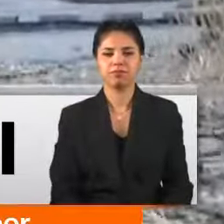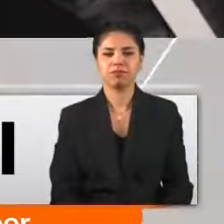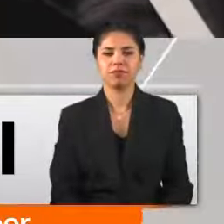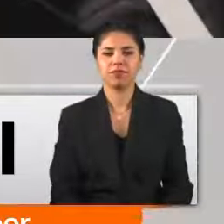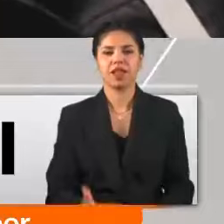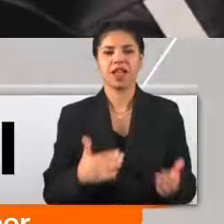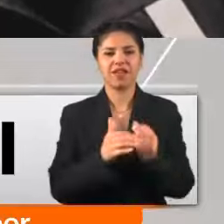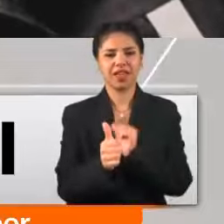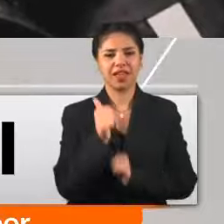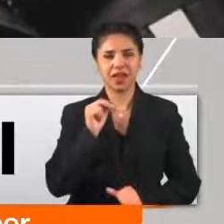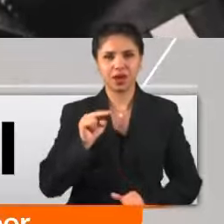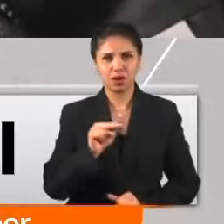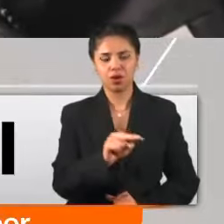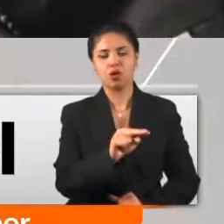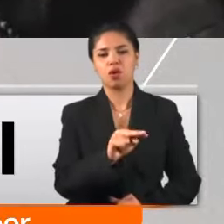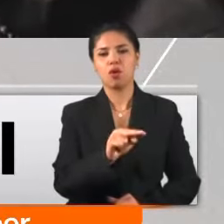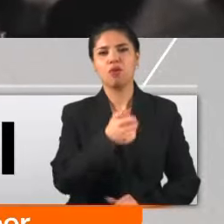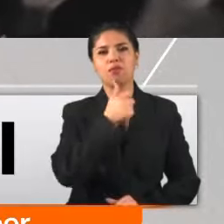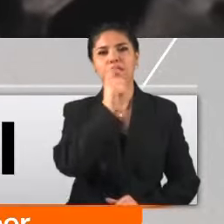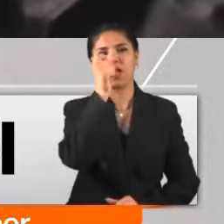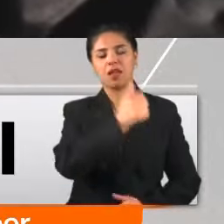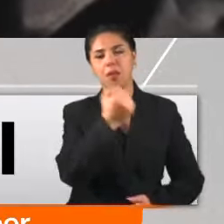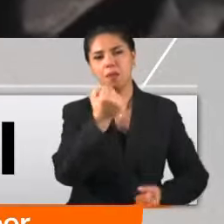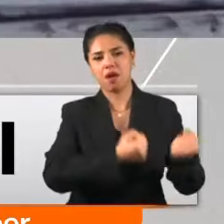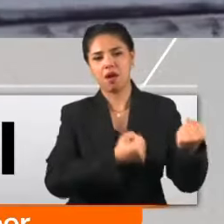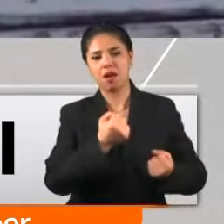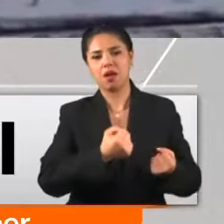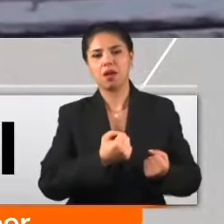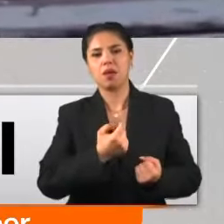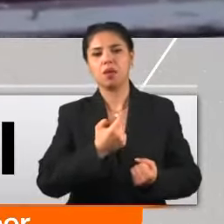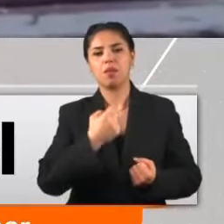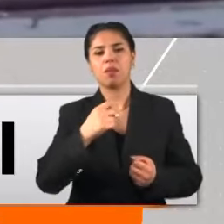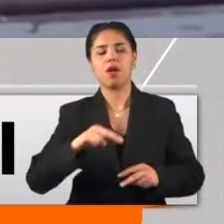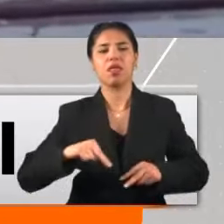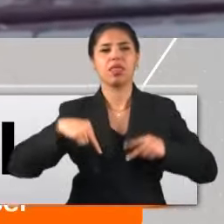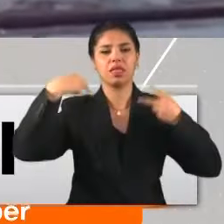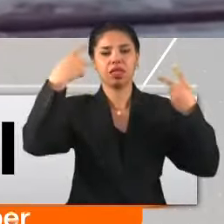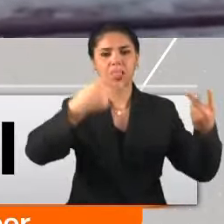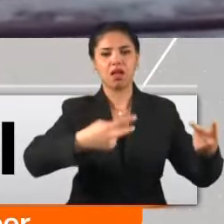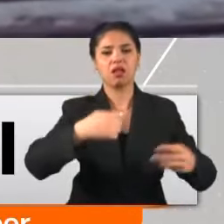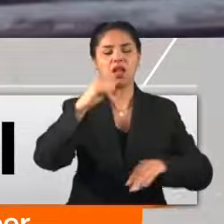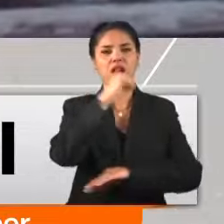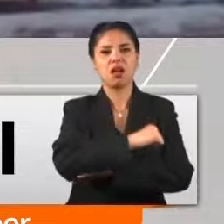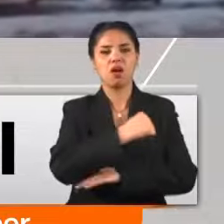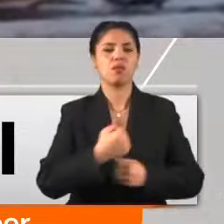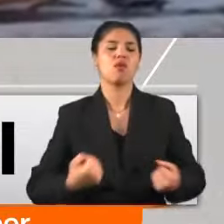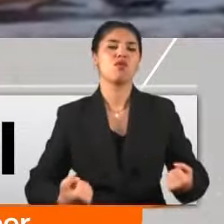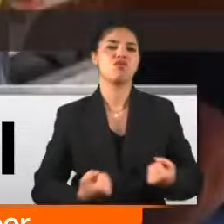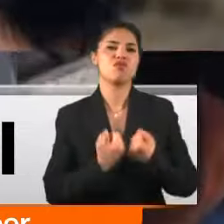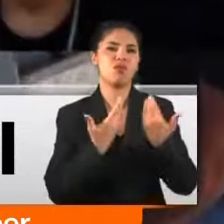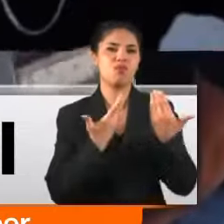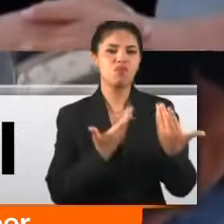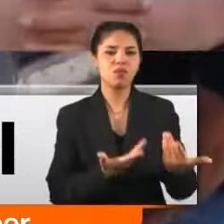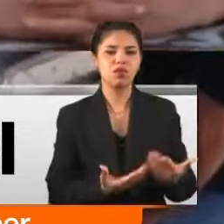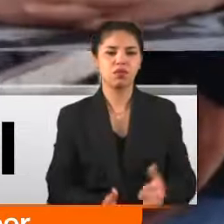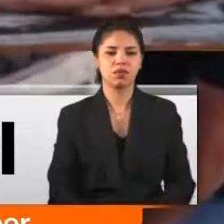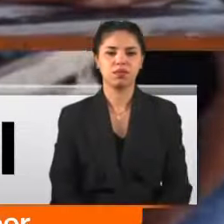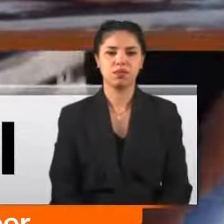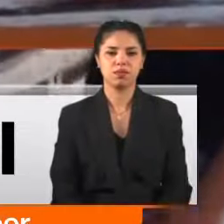Eve dönüş yolunda damat adayının kullandığı araç refüjü aşıp karşı yöne geçti, kamyonetle kafa kafaya çarpıştı.